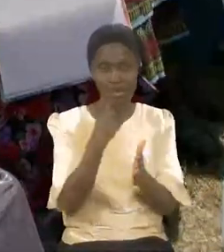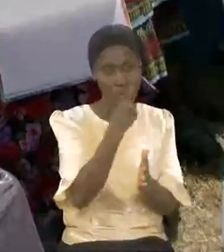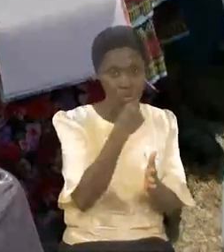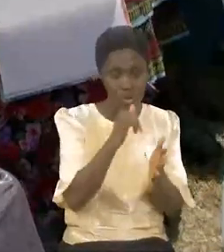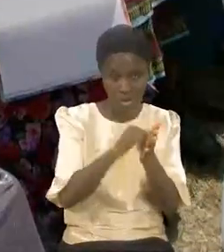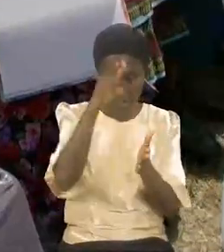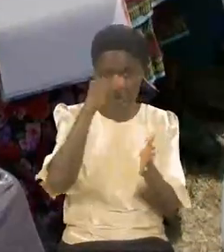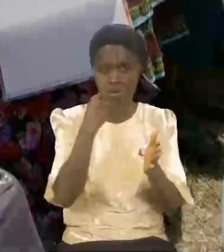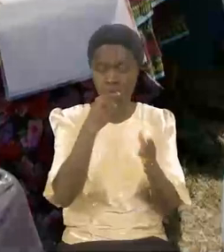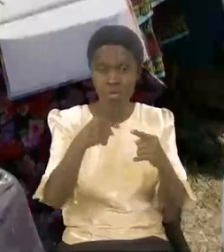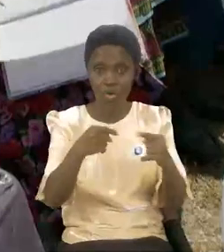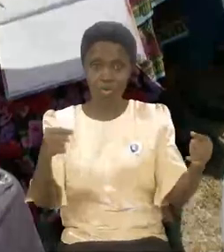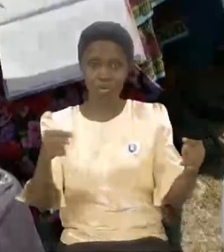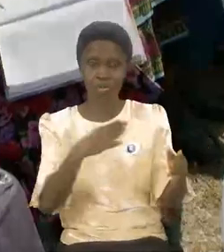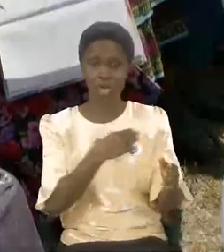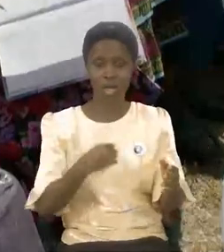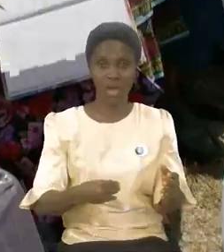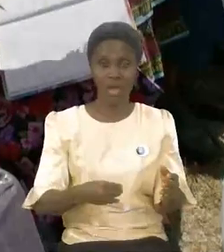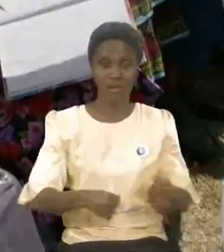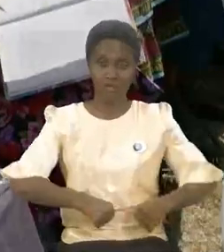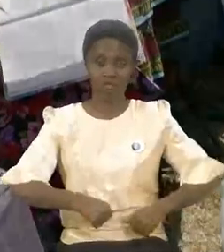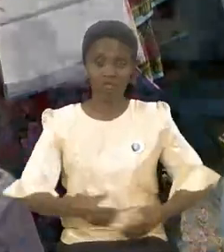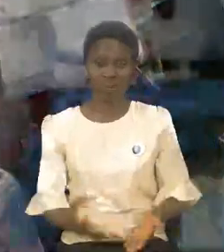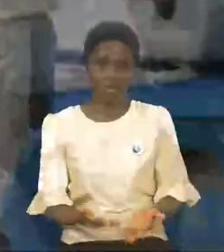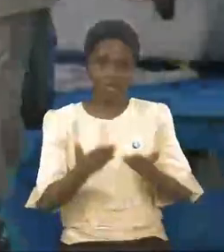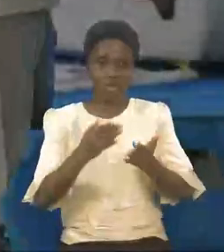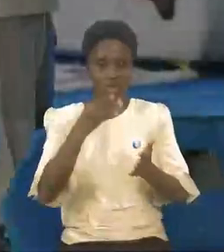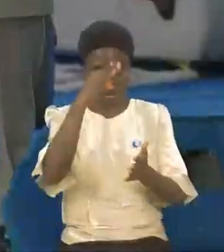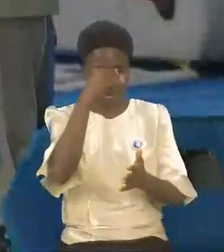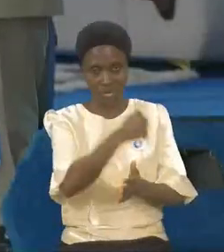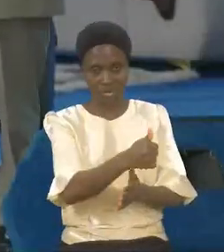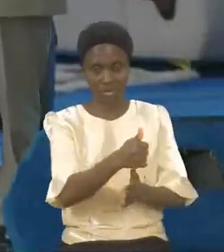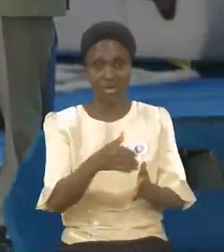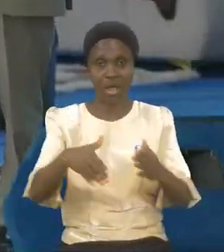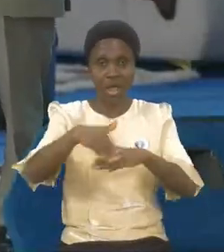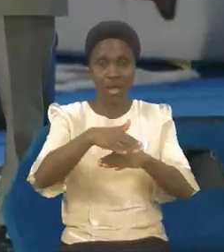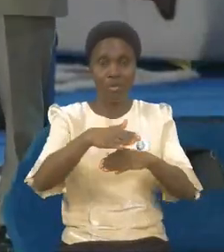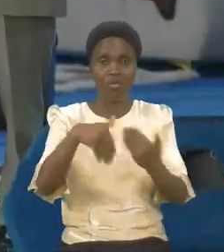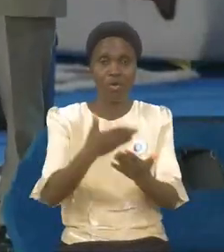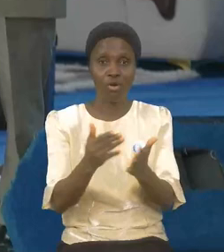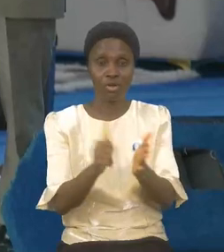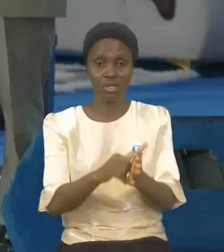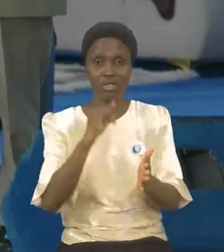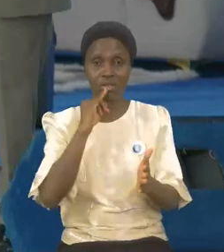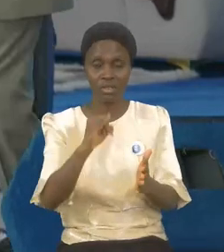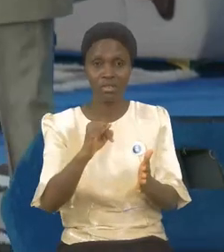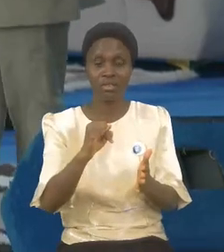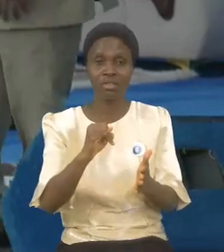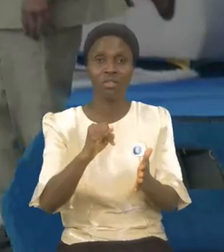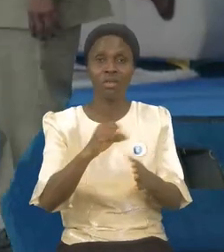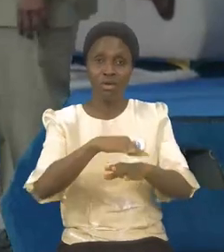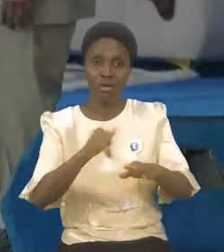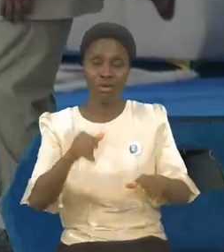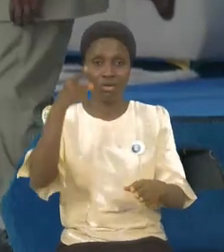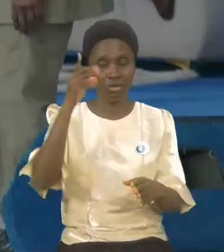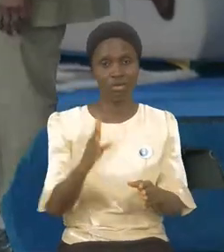vient, qu'est-ce qu'il va dire? Verset 4. L'adversaire qui s'élève au-dessus de tout ce qu'on appelle Dieu ou de ce